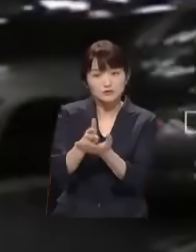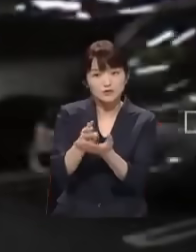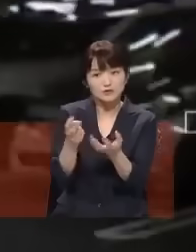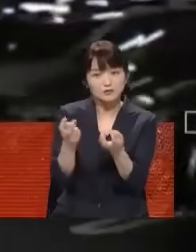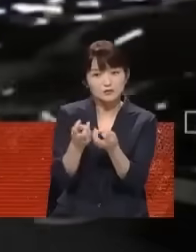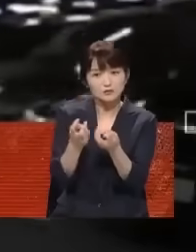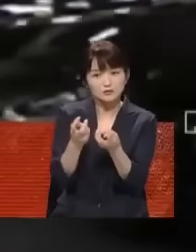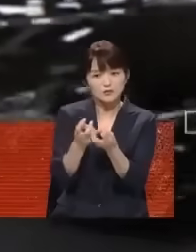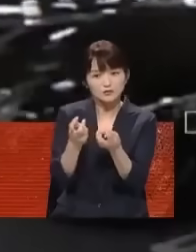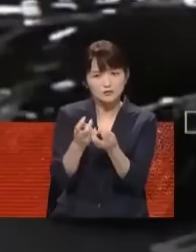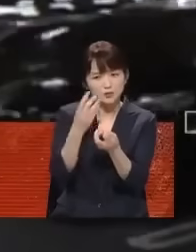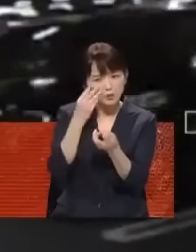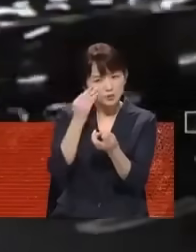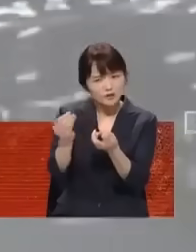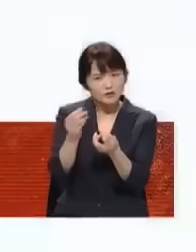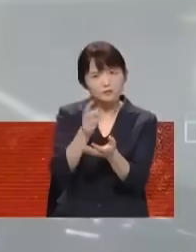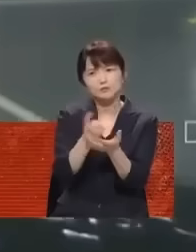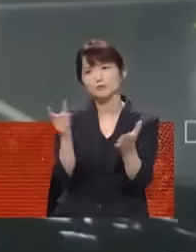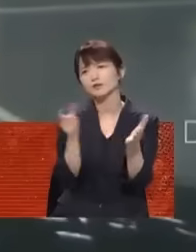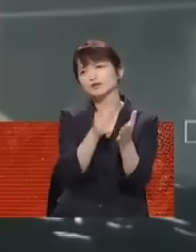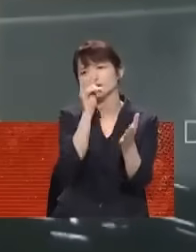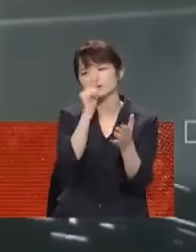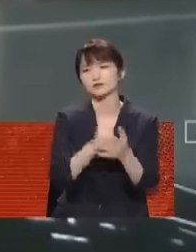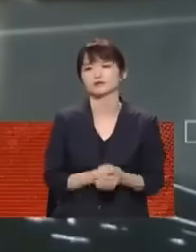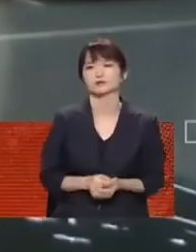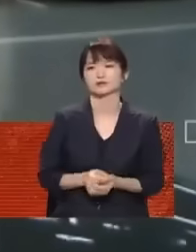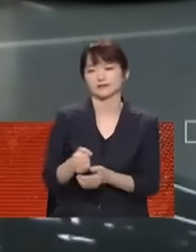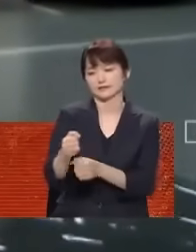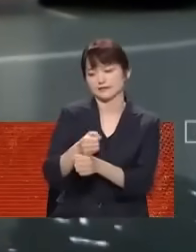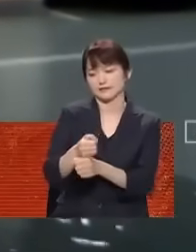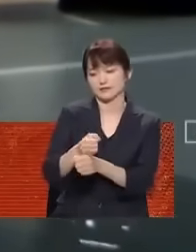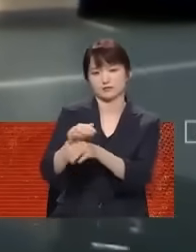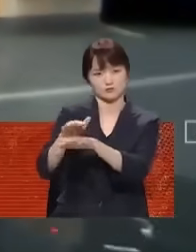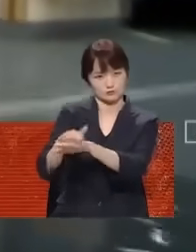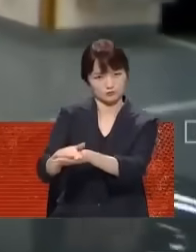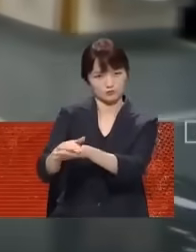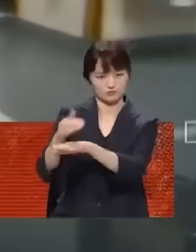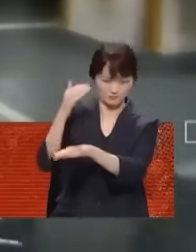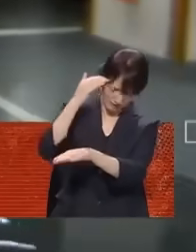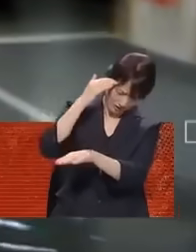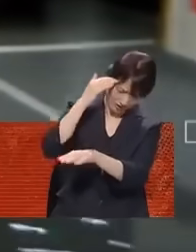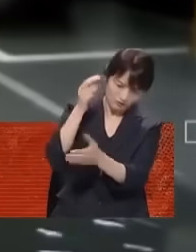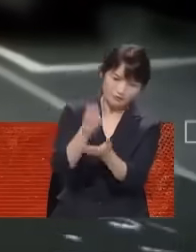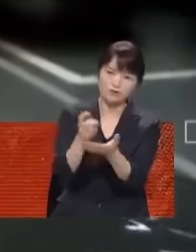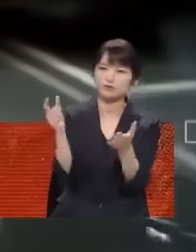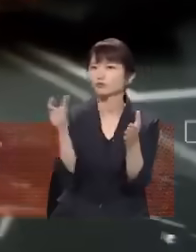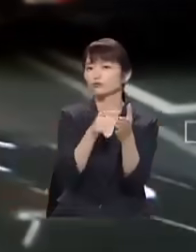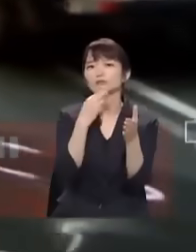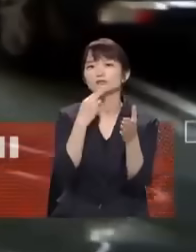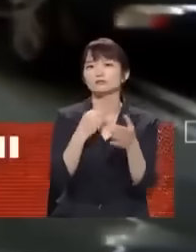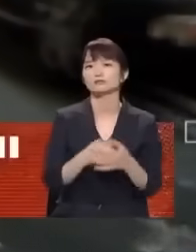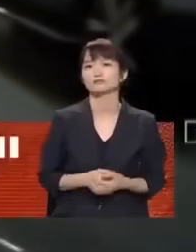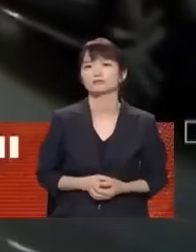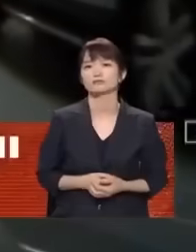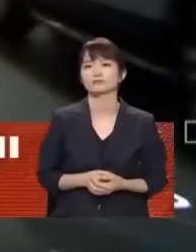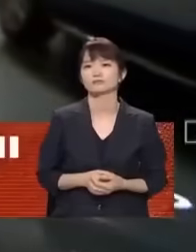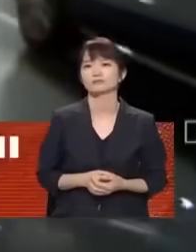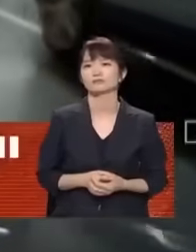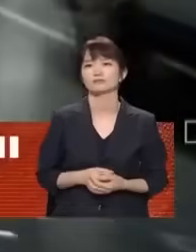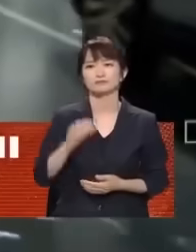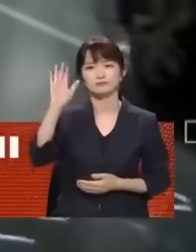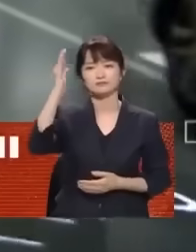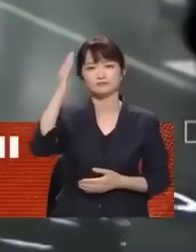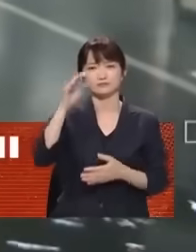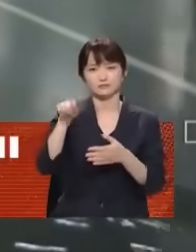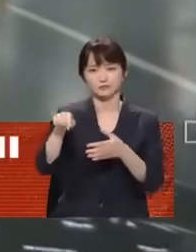대해서만 규정이 돼 있고 뭔가 짐을 쌓거나 뭔가 방해하는 거에 대해서는 법 규정이 없습니다. 최근에 관련된 법안이